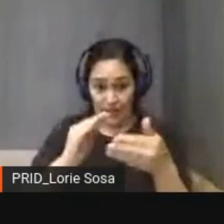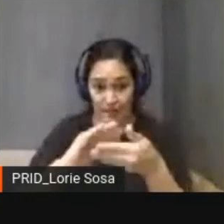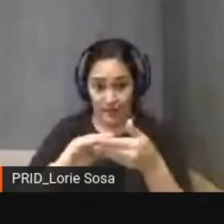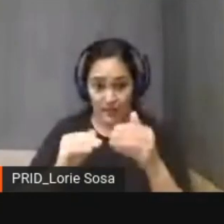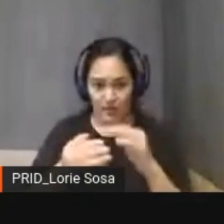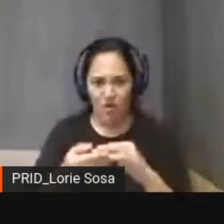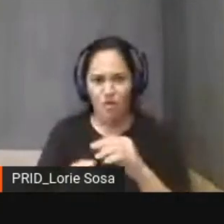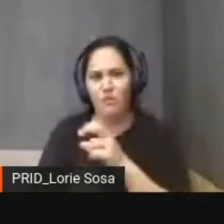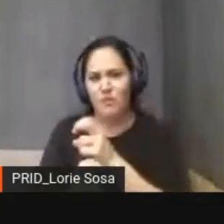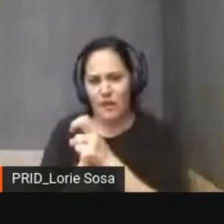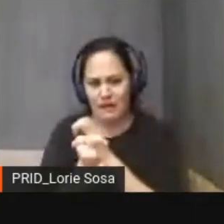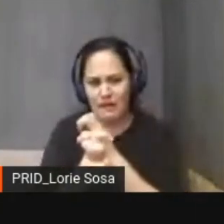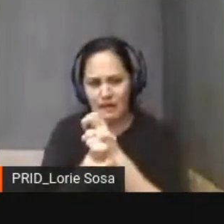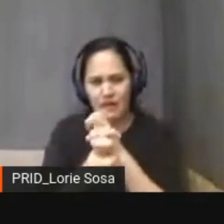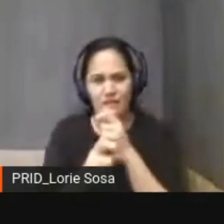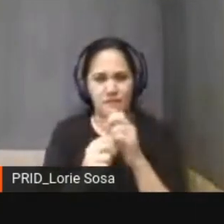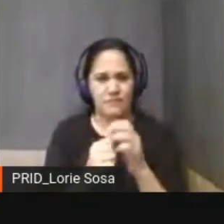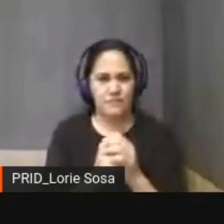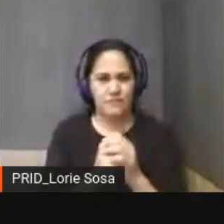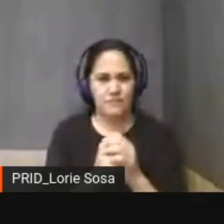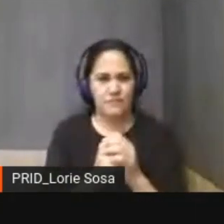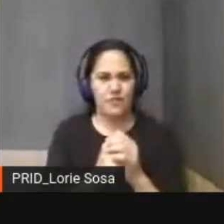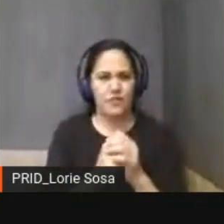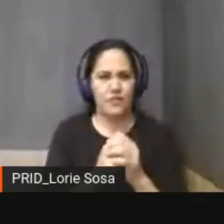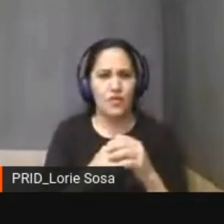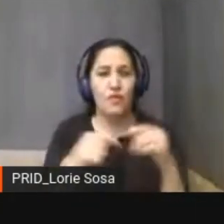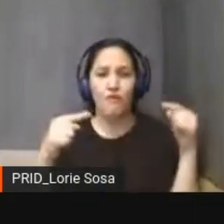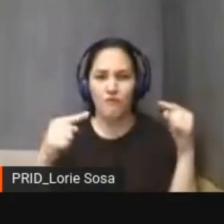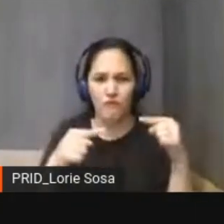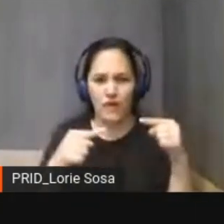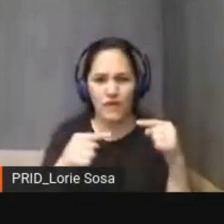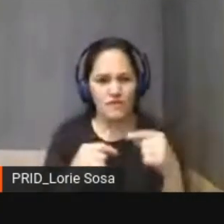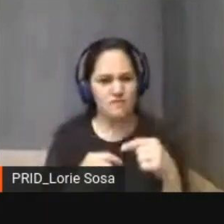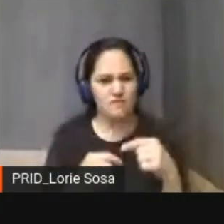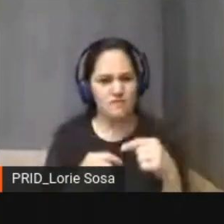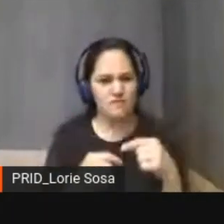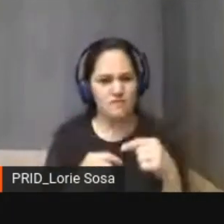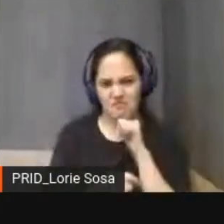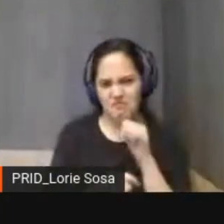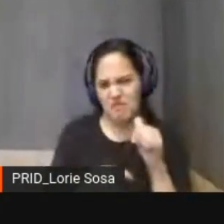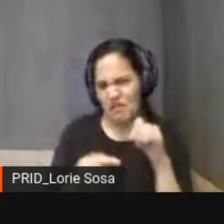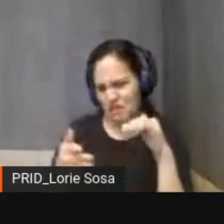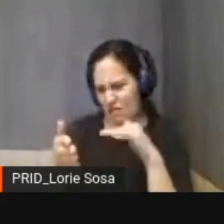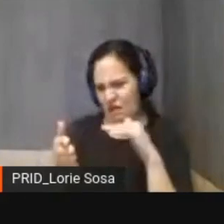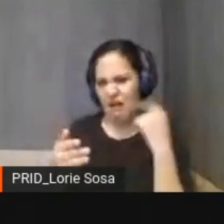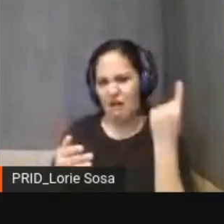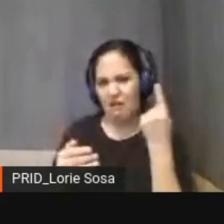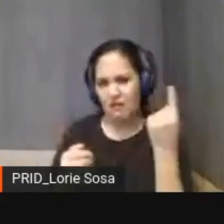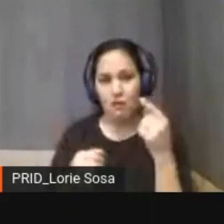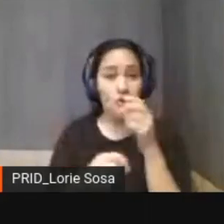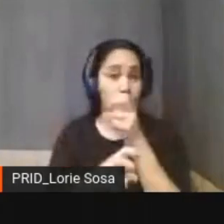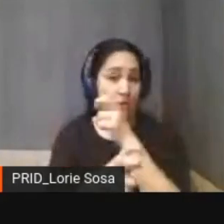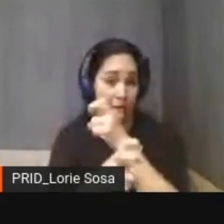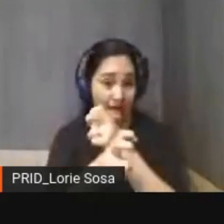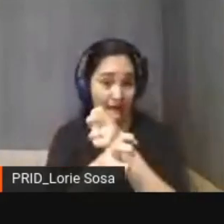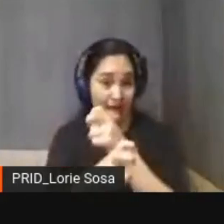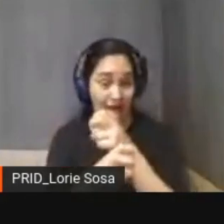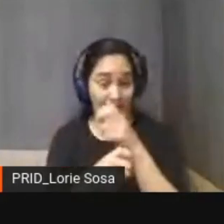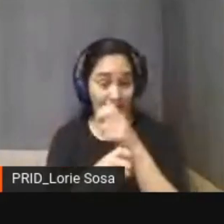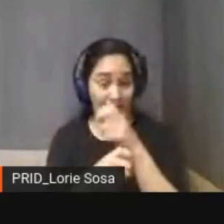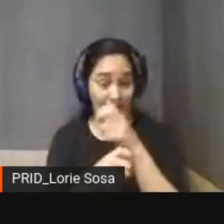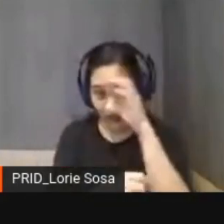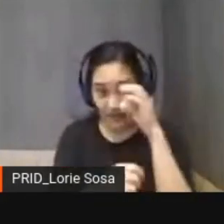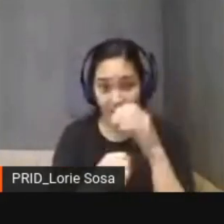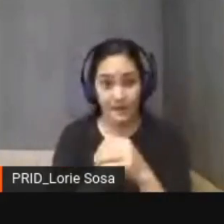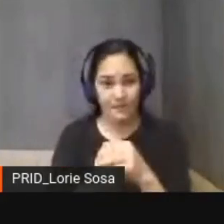ito, hindi lang doon sa pag-aaral, sa paghahanap ng trabaho at sa kung ano paman. Kumbaga, ang